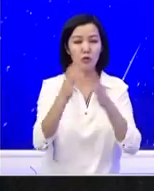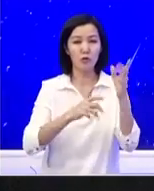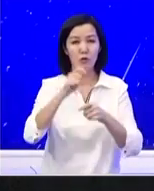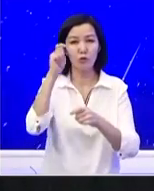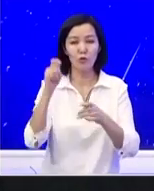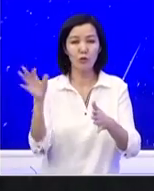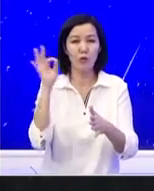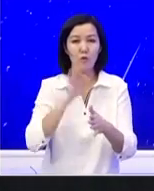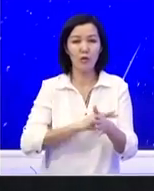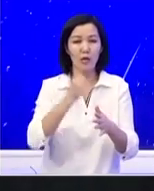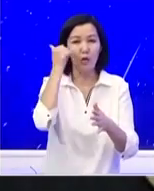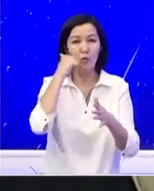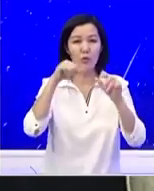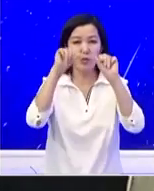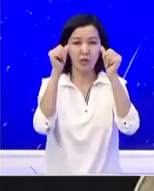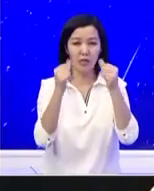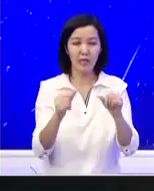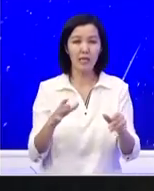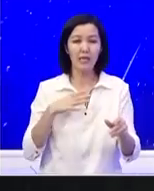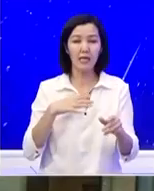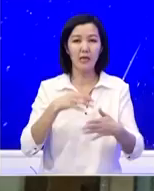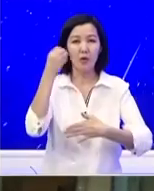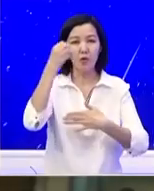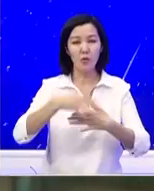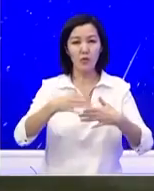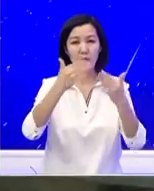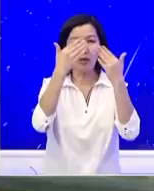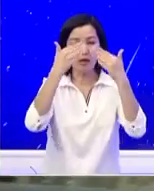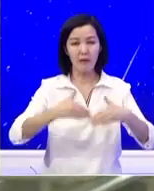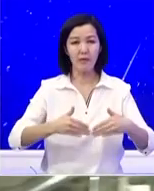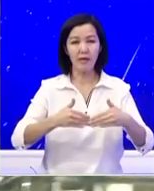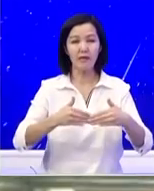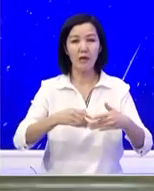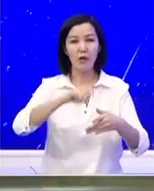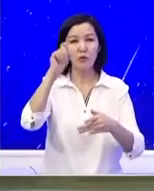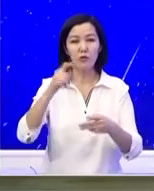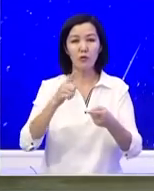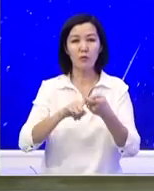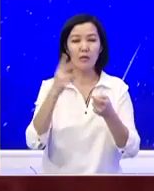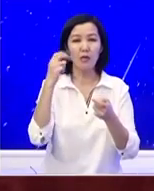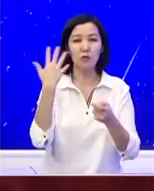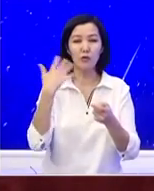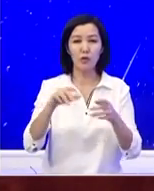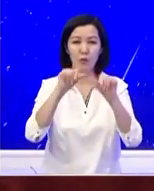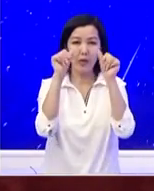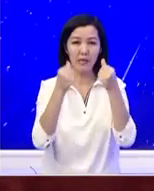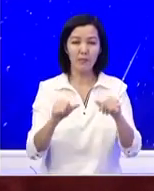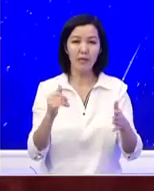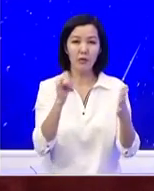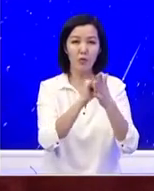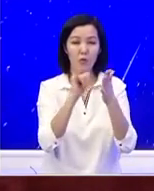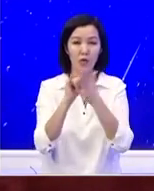соғыста қолданылған көне жәдігердің бірі. Орталық қабырғасында майданға тікелей қатысты 250 экспонат сақтаулы. Олардың